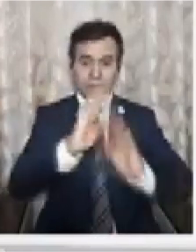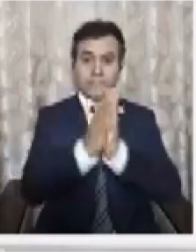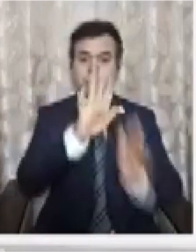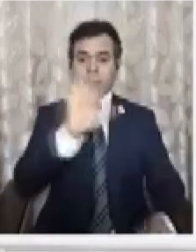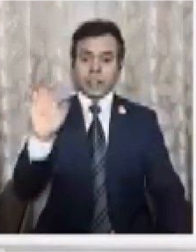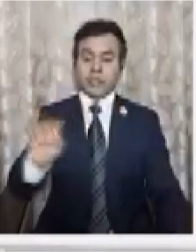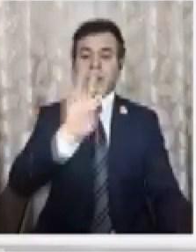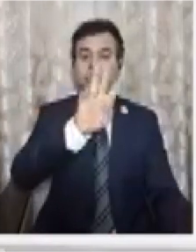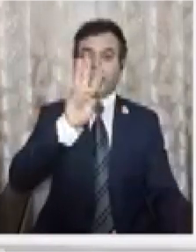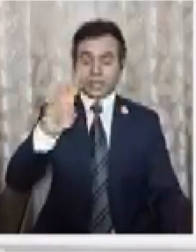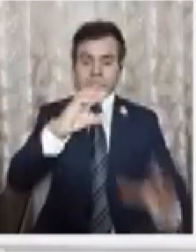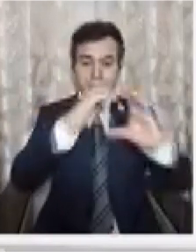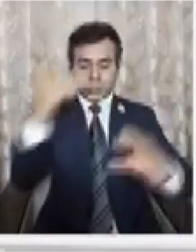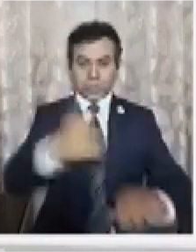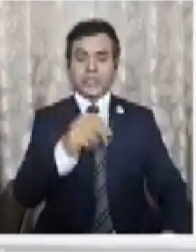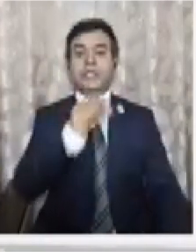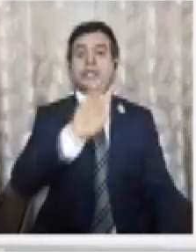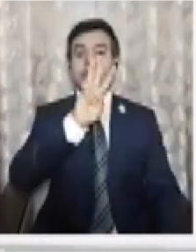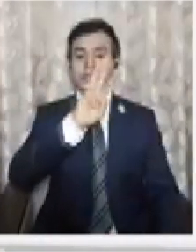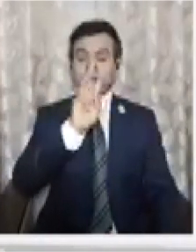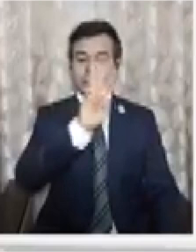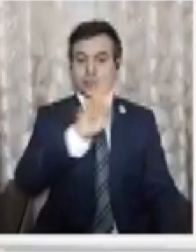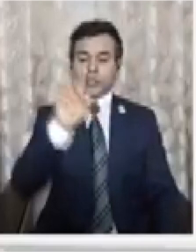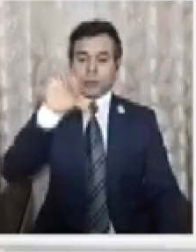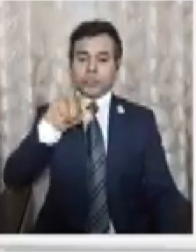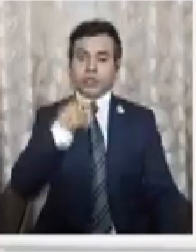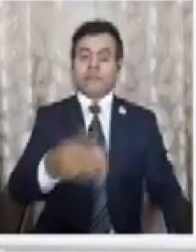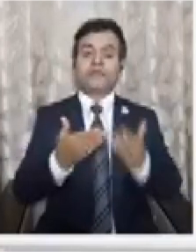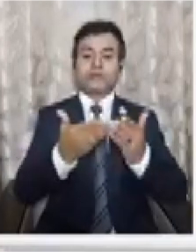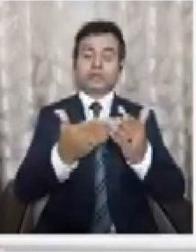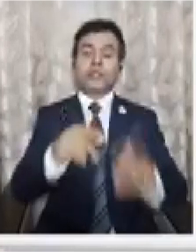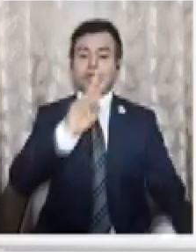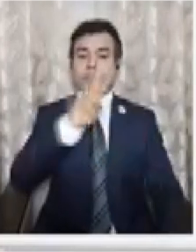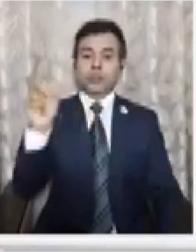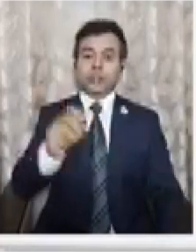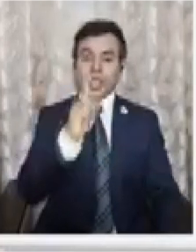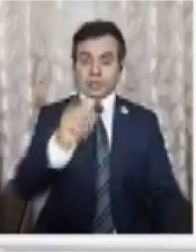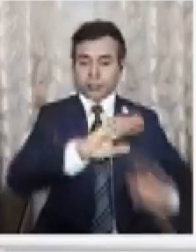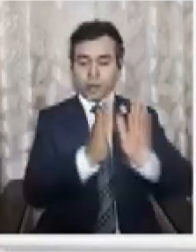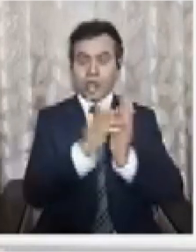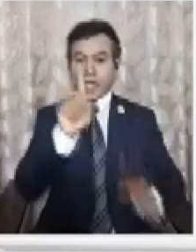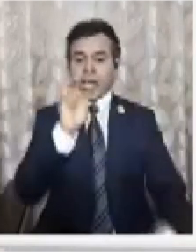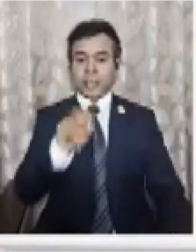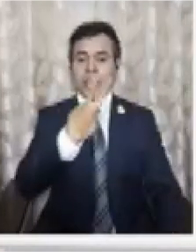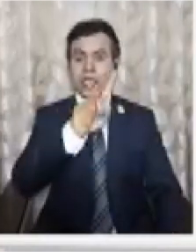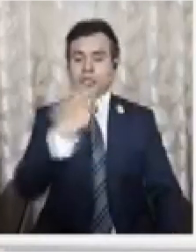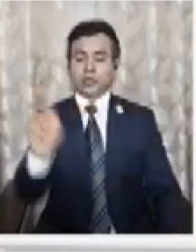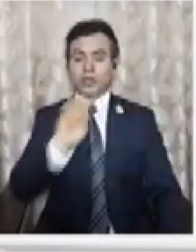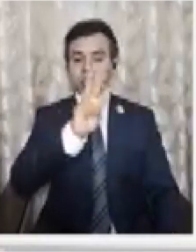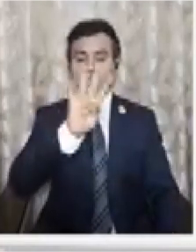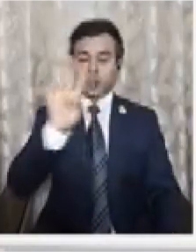24 ঘন্টায় 3টি আন্তর্জাতিক বিমানবন্দরে স্ক্রিনিং হয়েছেন 543 জন, স্থলবন্দরে 390 জন এবং 2টি সমুদ্র